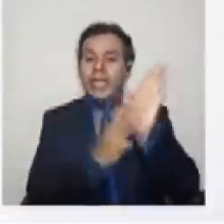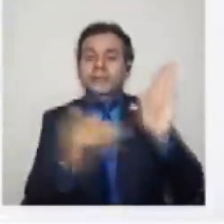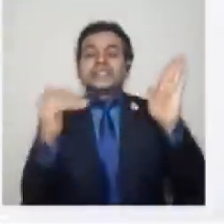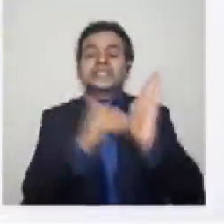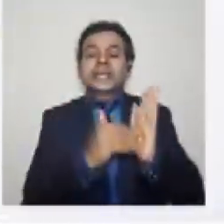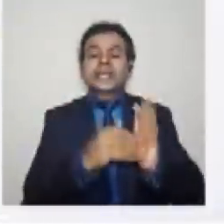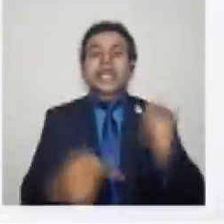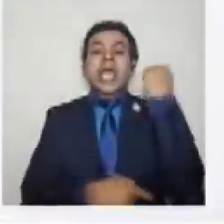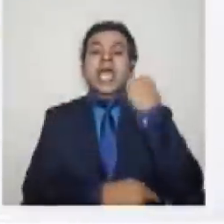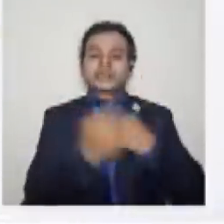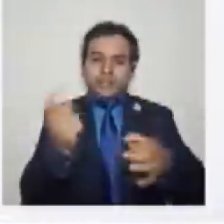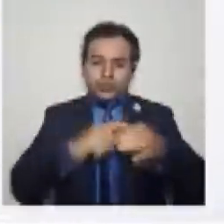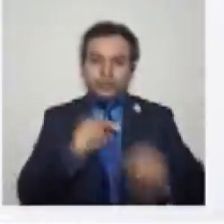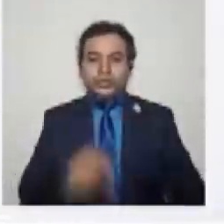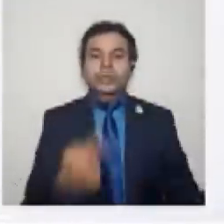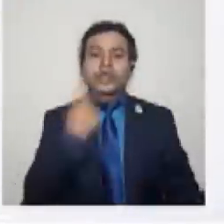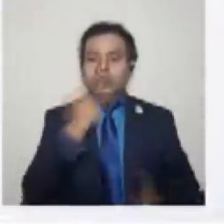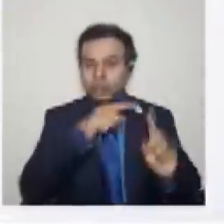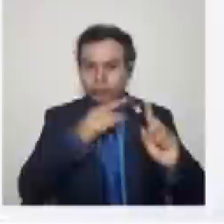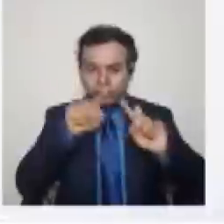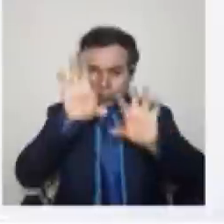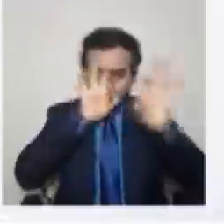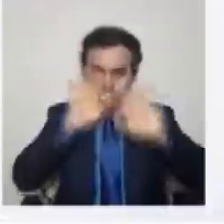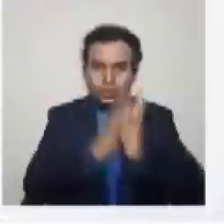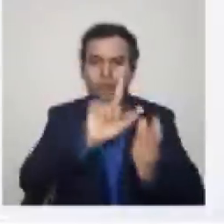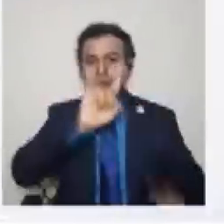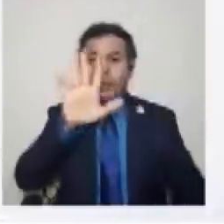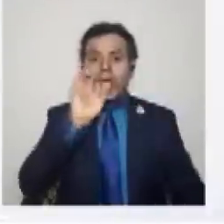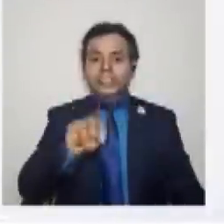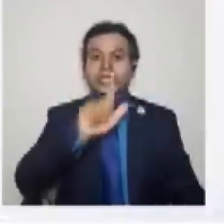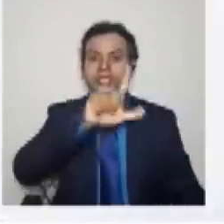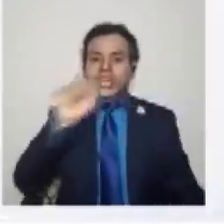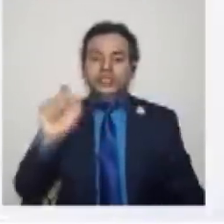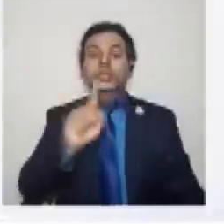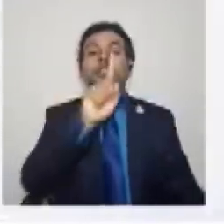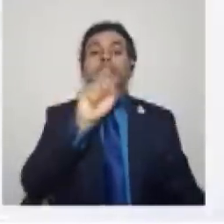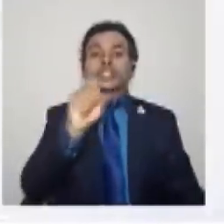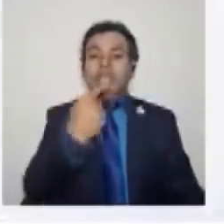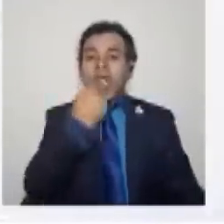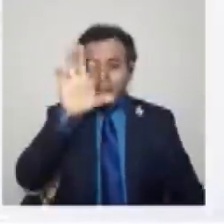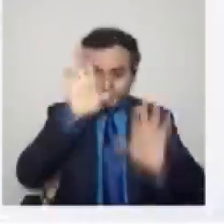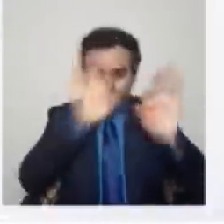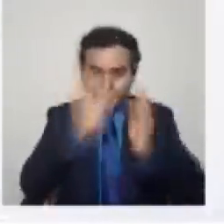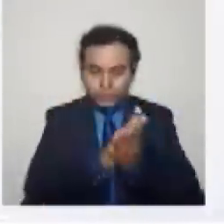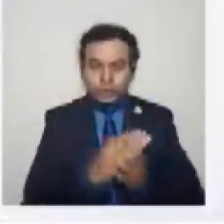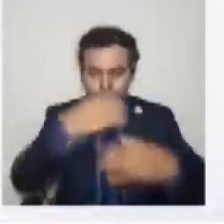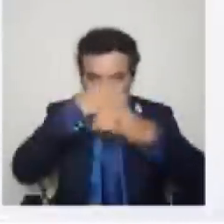হয়েছে বেসরকারিভাবে ঢাকায়, AMZ হাসপাতাল লিমিটেড। 24 ঘন্টায় নমুনা সংগ্রহ